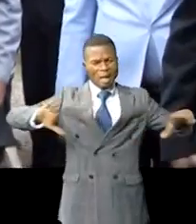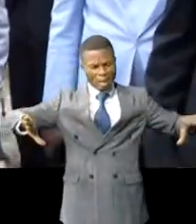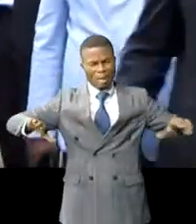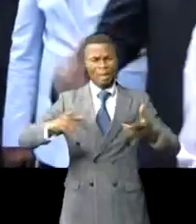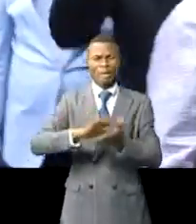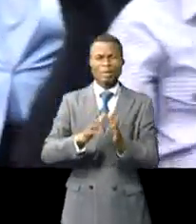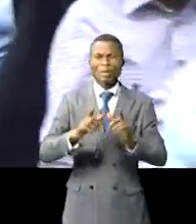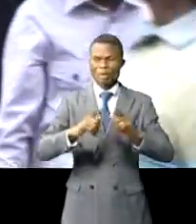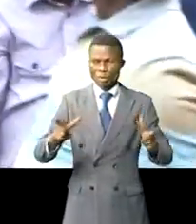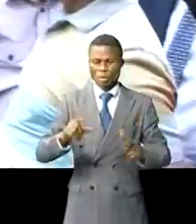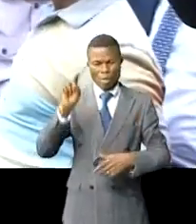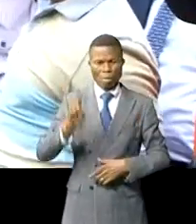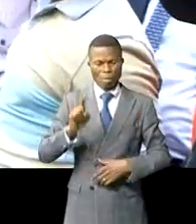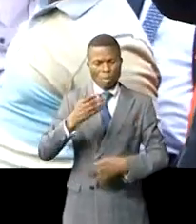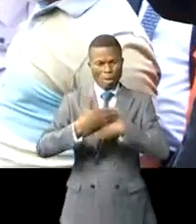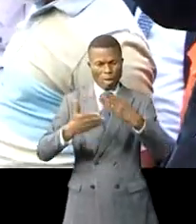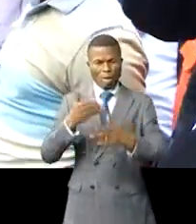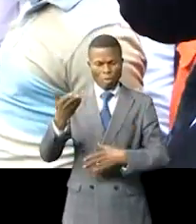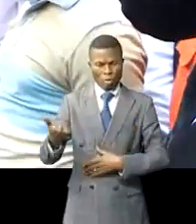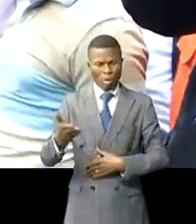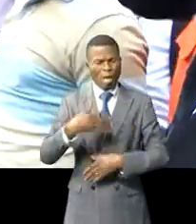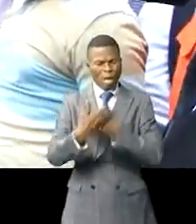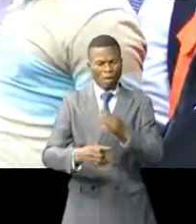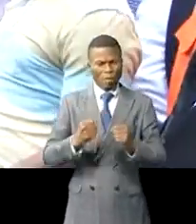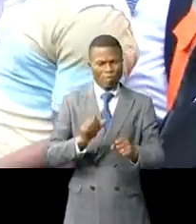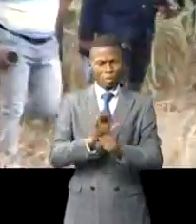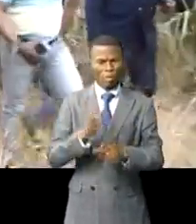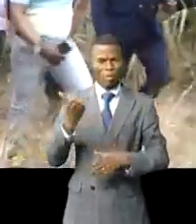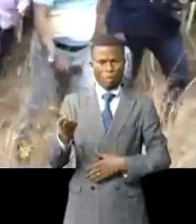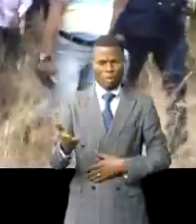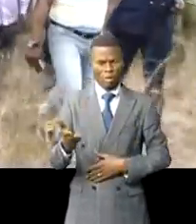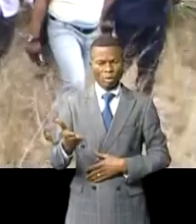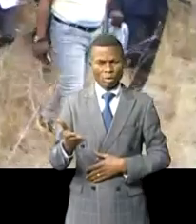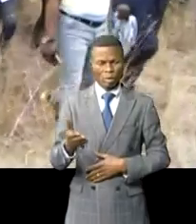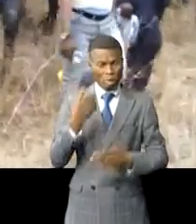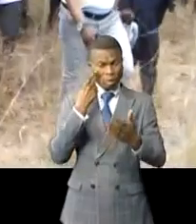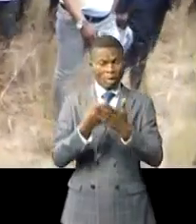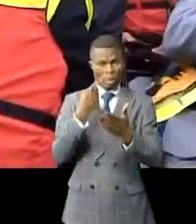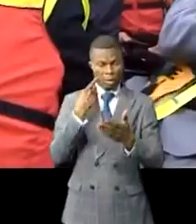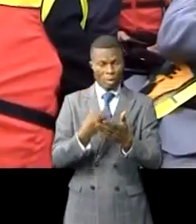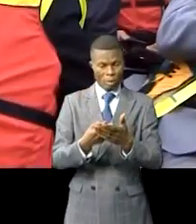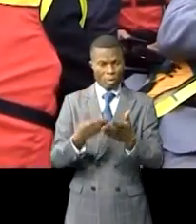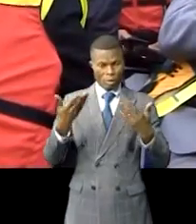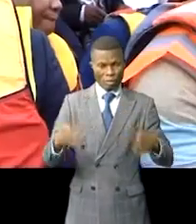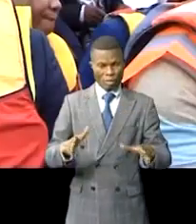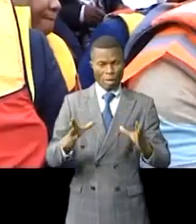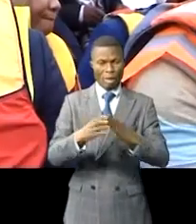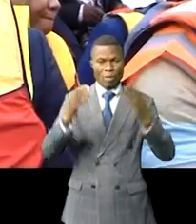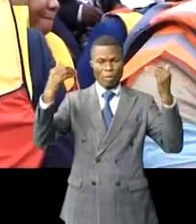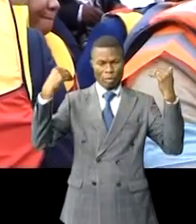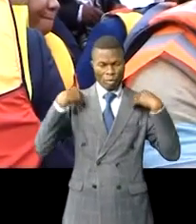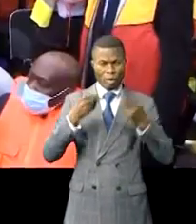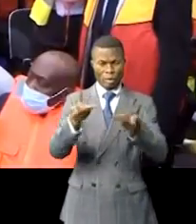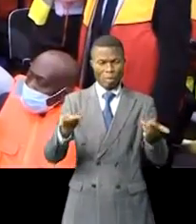Parce que je l'avais dit qu'on voulait monter quand même pour que vous voyez. Alors. Le constat a été fait par les autorités sur le